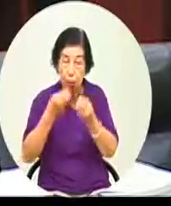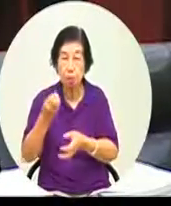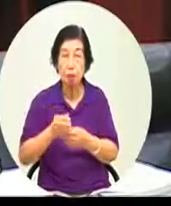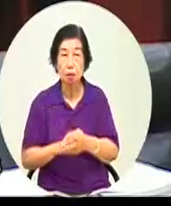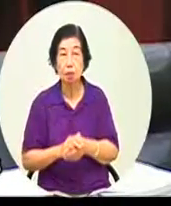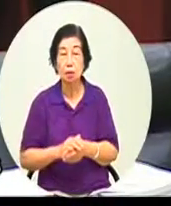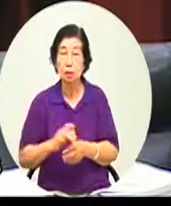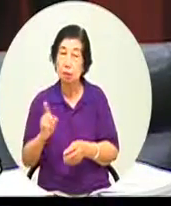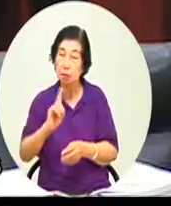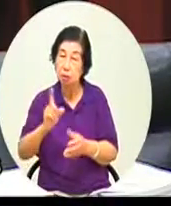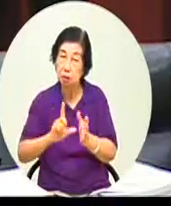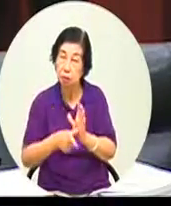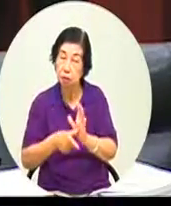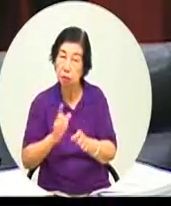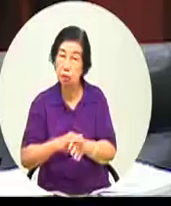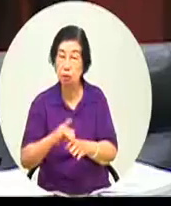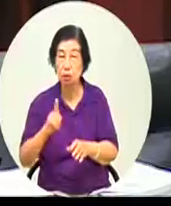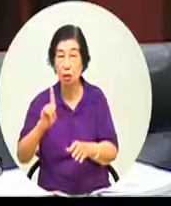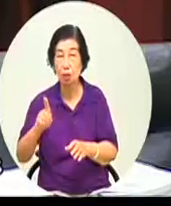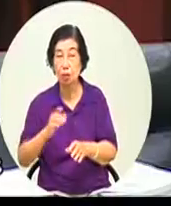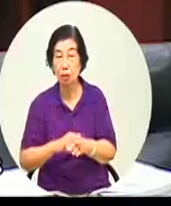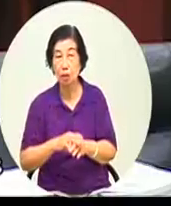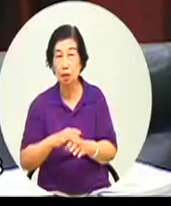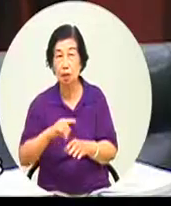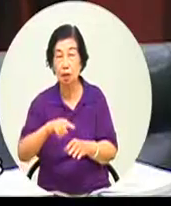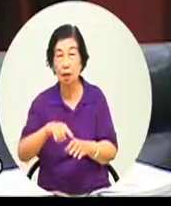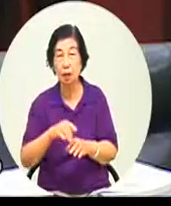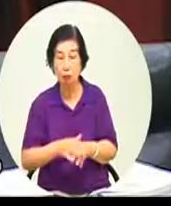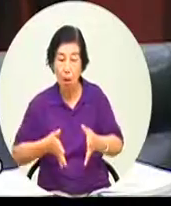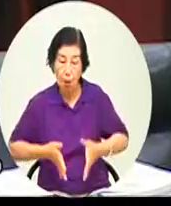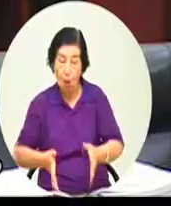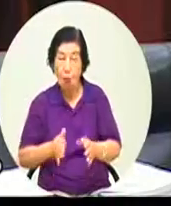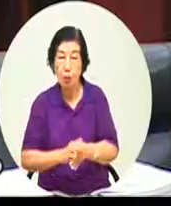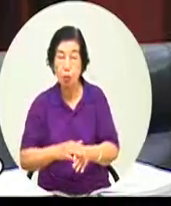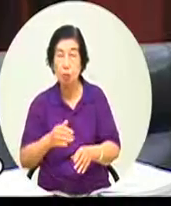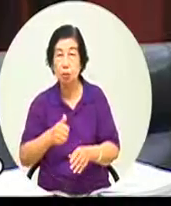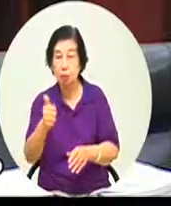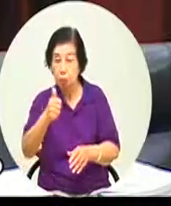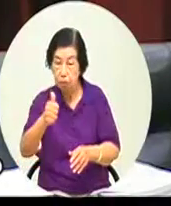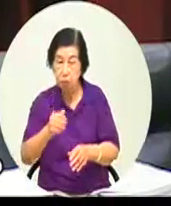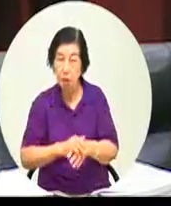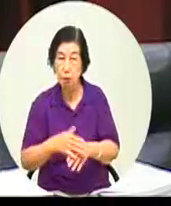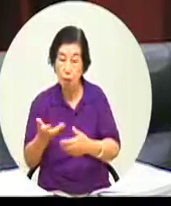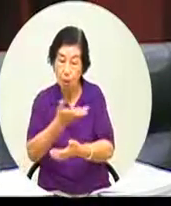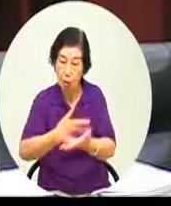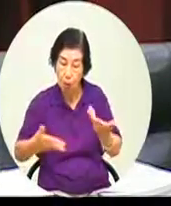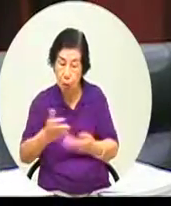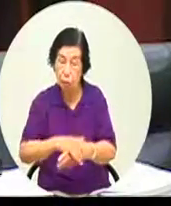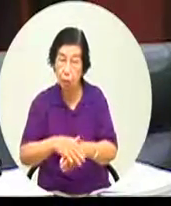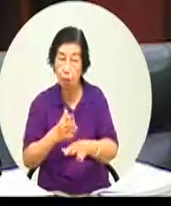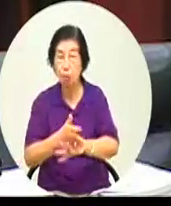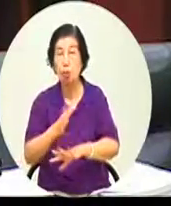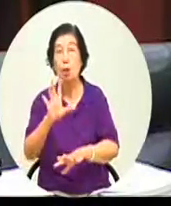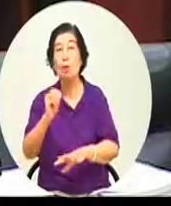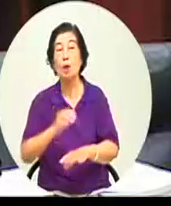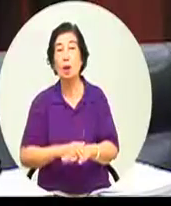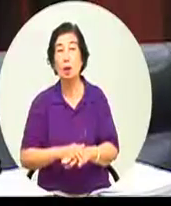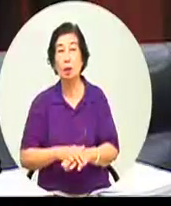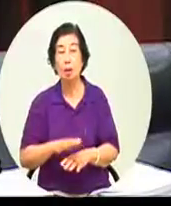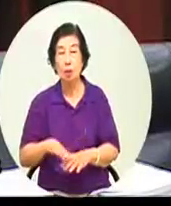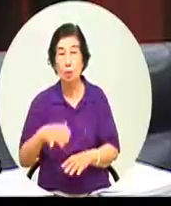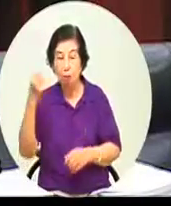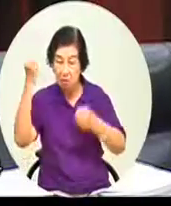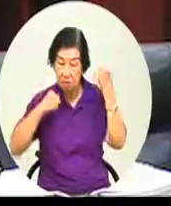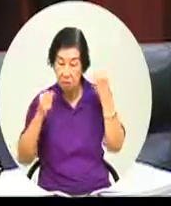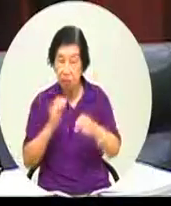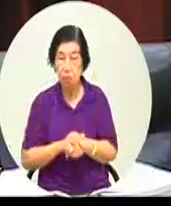跟在地沟通过？我讲真的啦。完全零啦，我会知啊吼，佮敲电